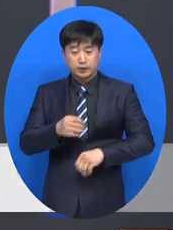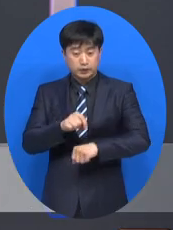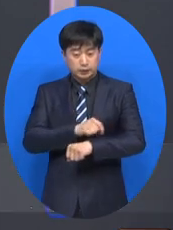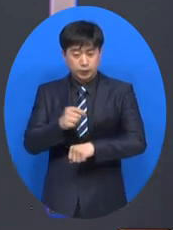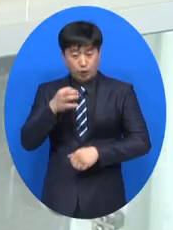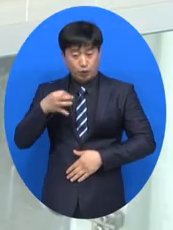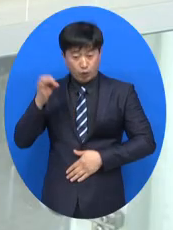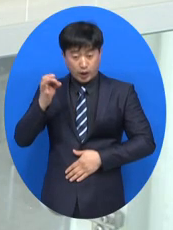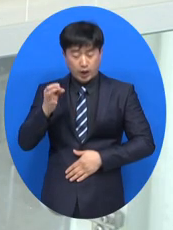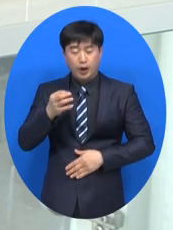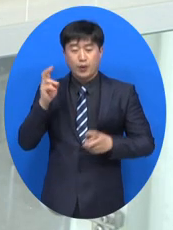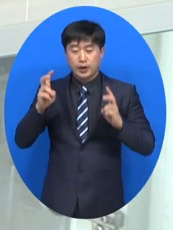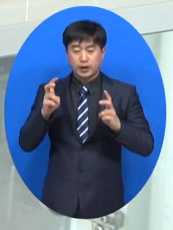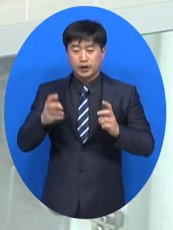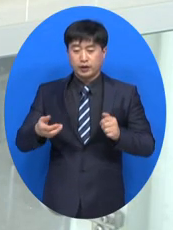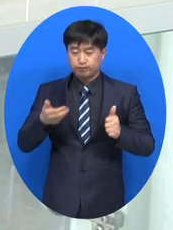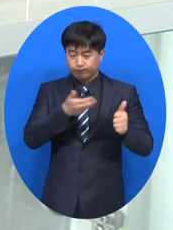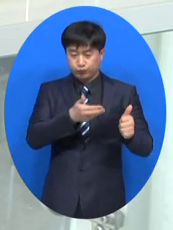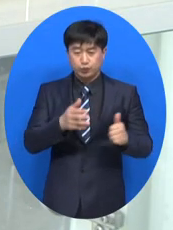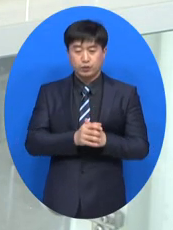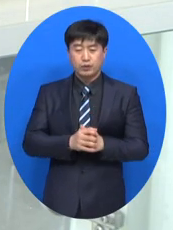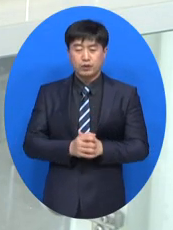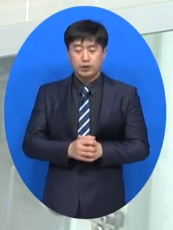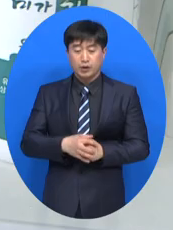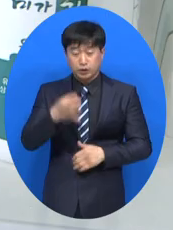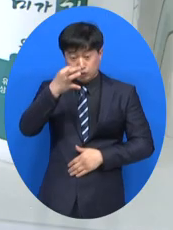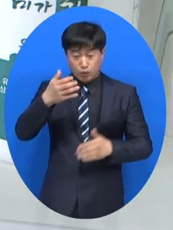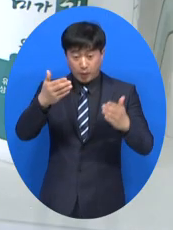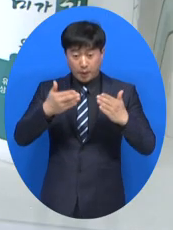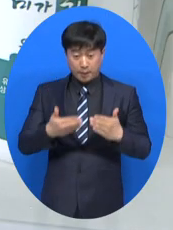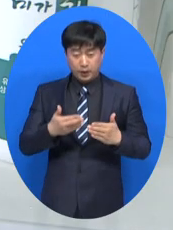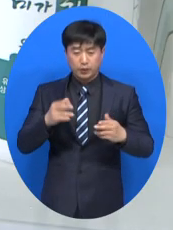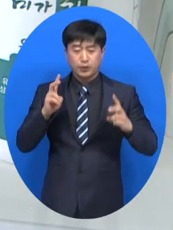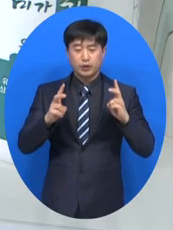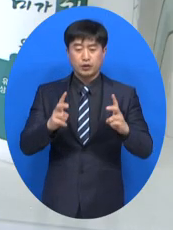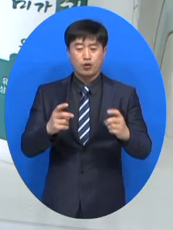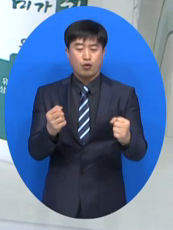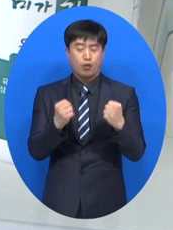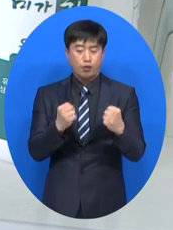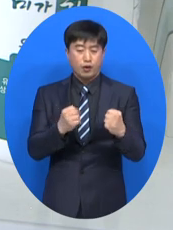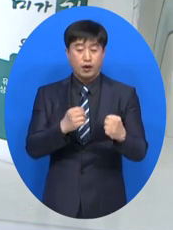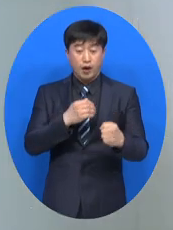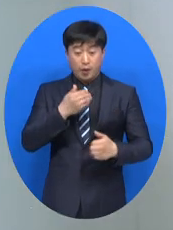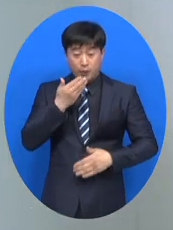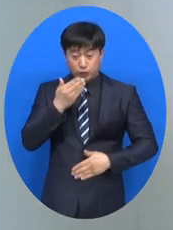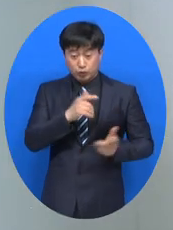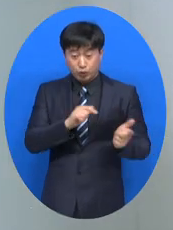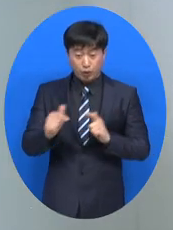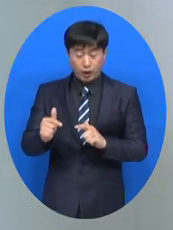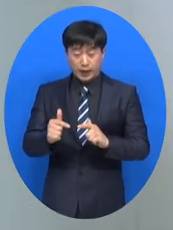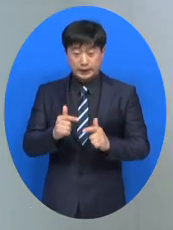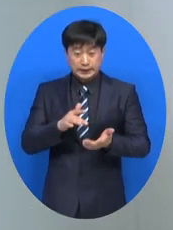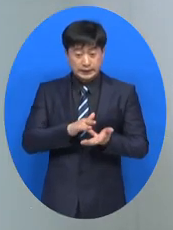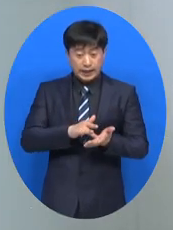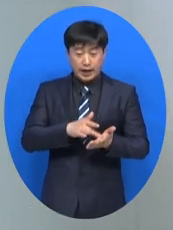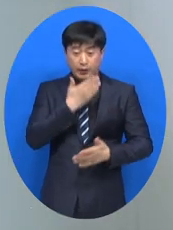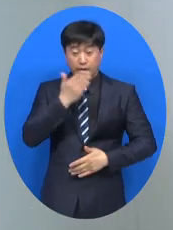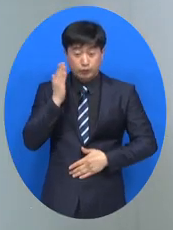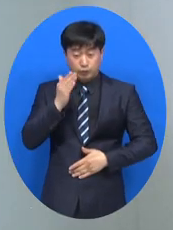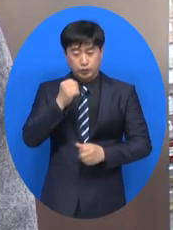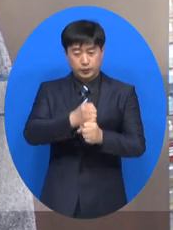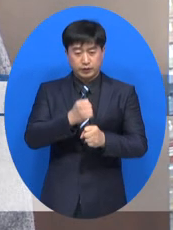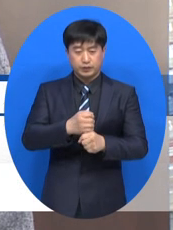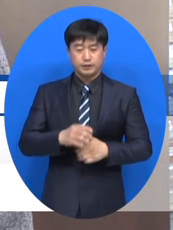내고 기업의 기술을 이전합니다 기술이 이전 받은 기업들은이를 건강기능식품 의약품 화장품 등으로 탄생시킵니다